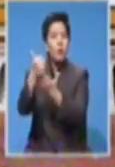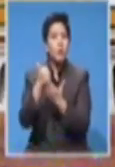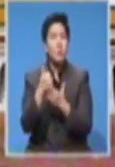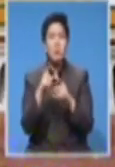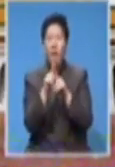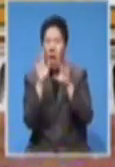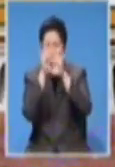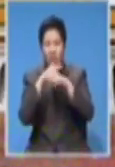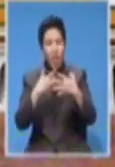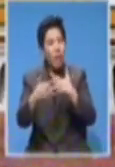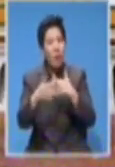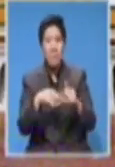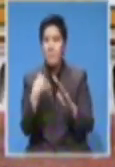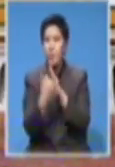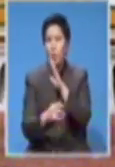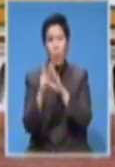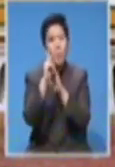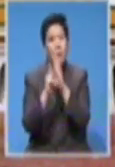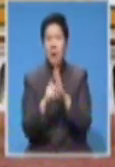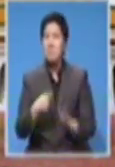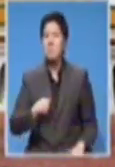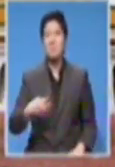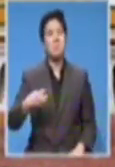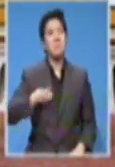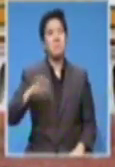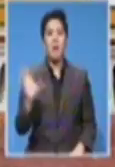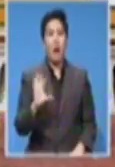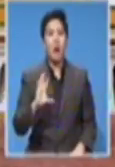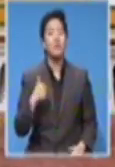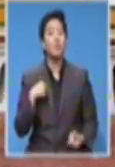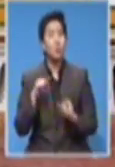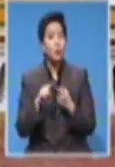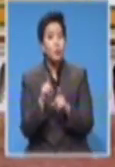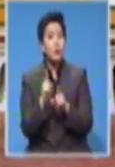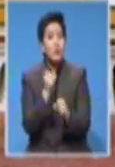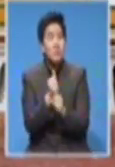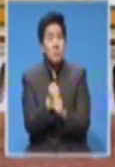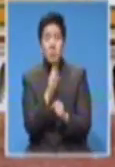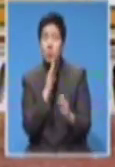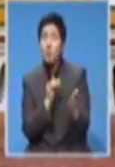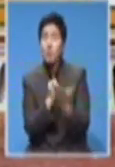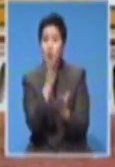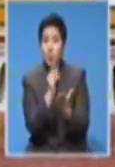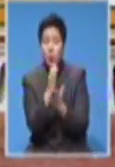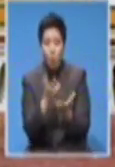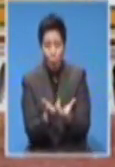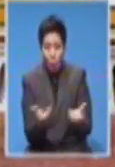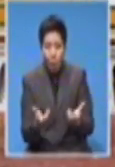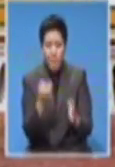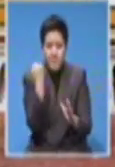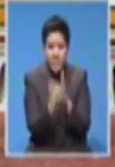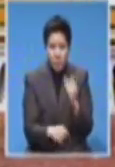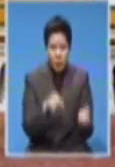เทานะครับค้าขายผิดกฎหมายหรืออะไรที่ทำในเรื่องที่มันไม่ถูกต้องขายของผิด